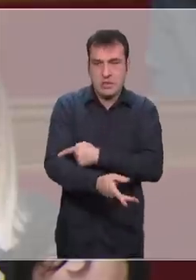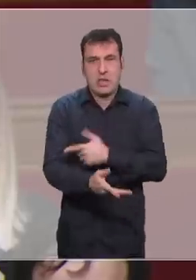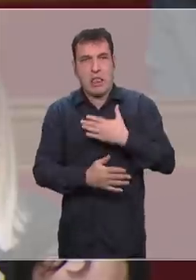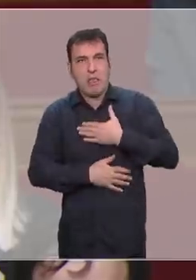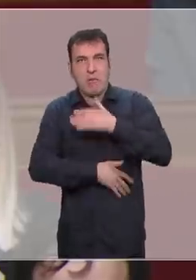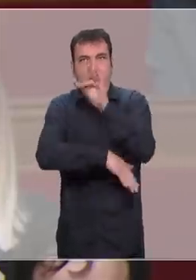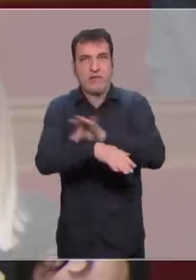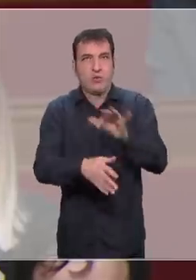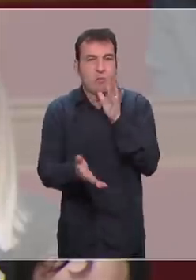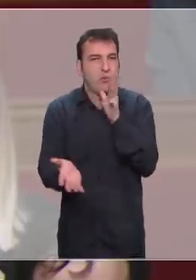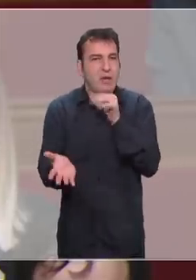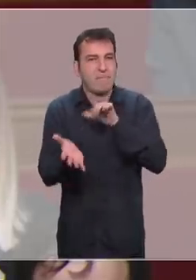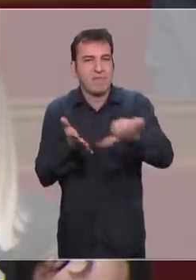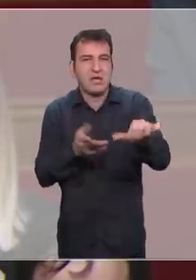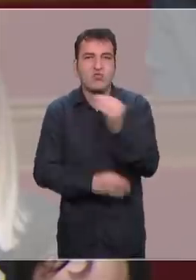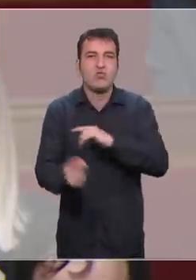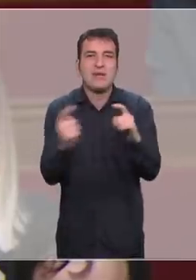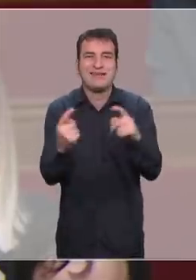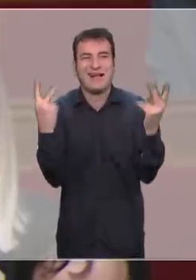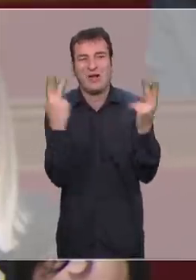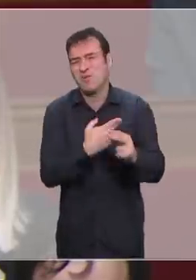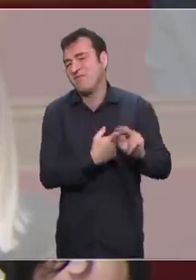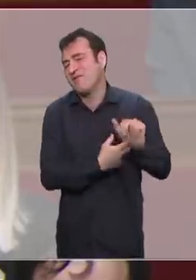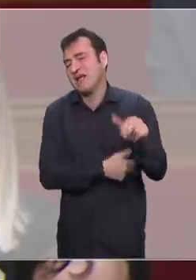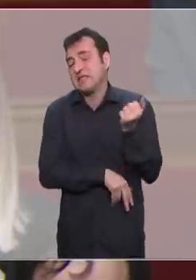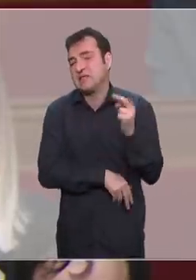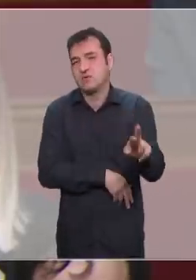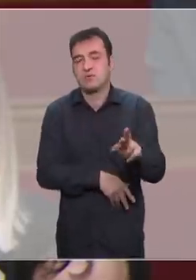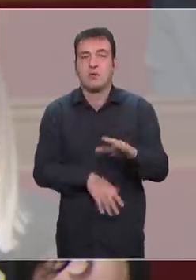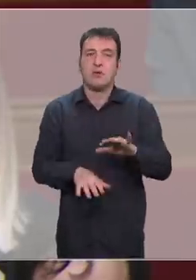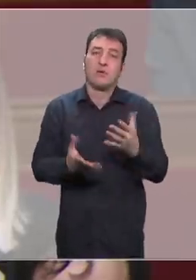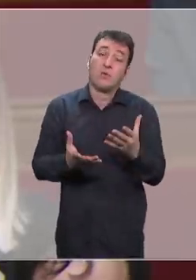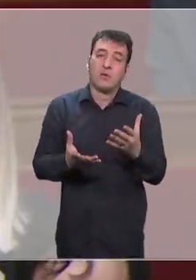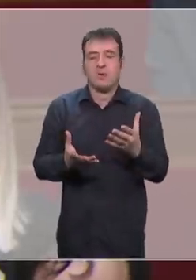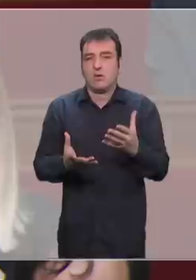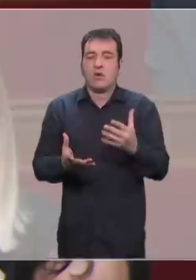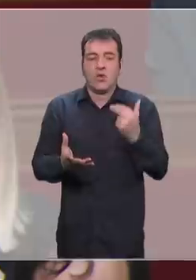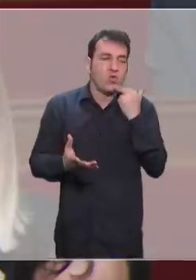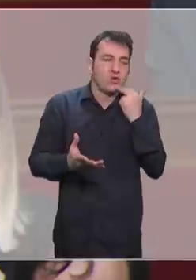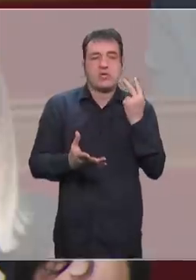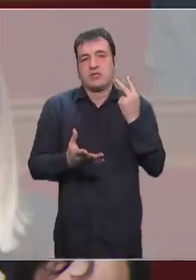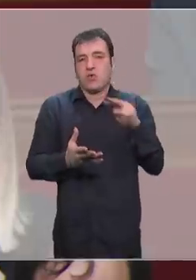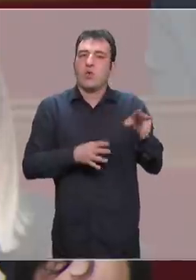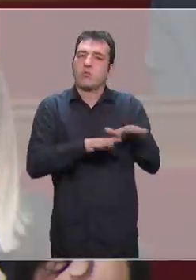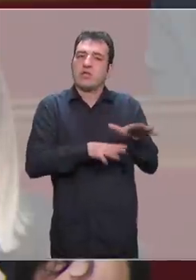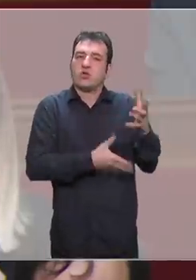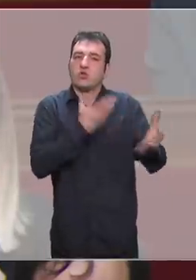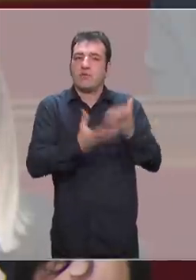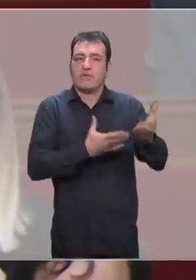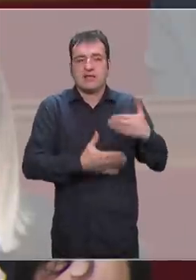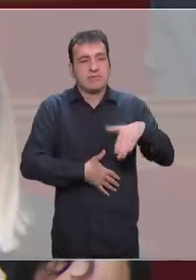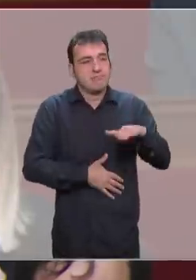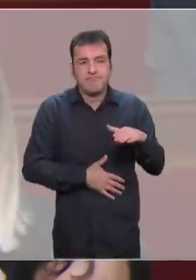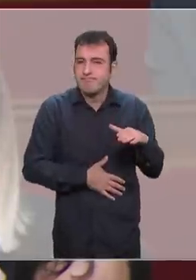les coupures d'électricité qui semblent inéluctables les poussent à avoir recours à des moyens de chauffage insalubres, voire complètement